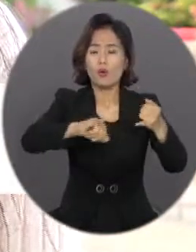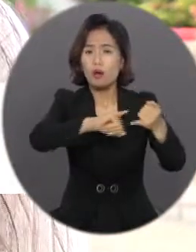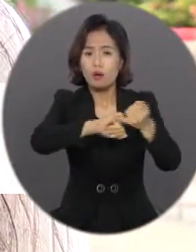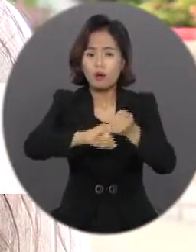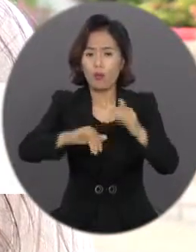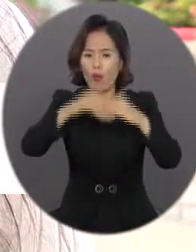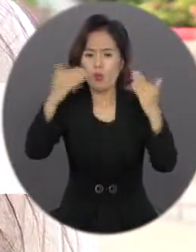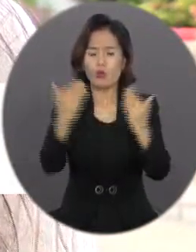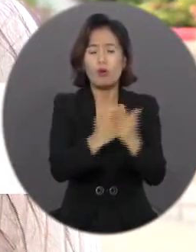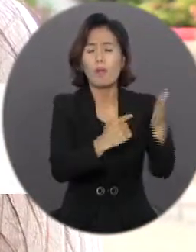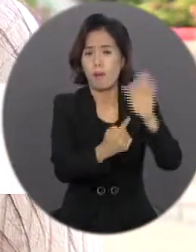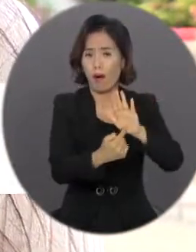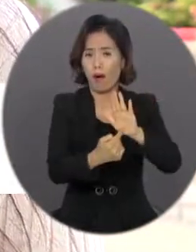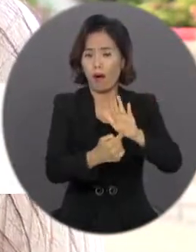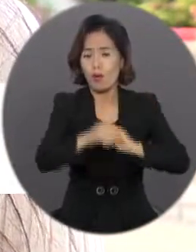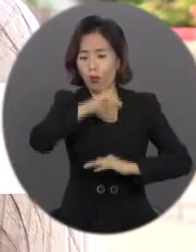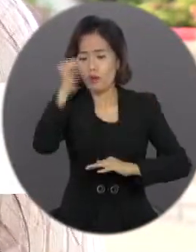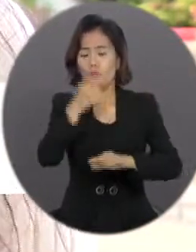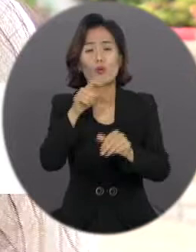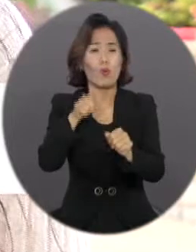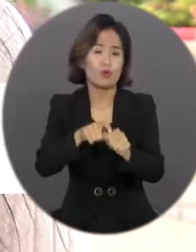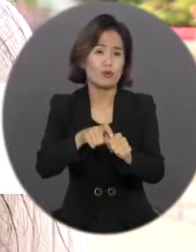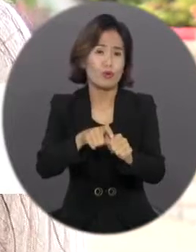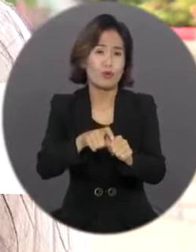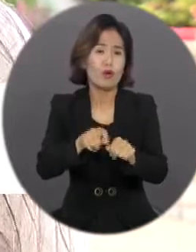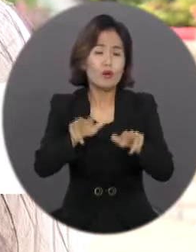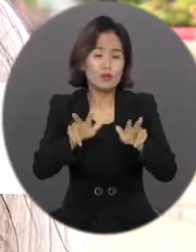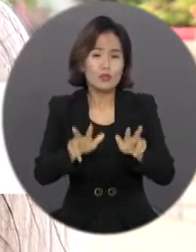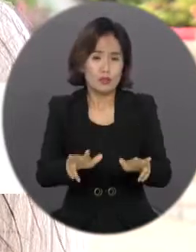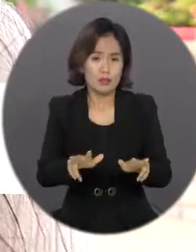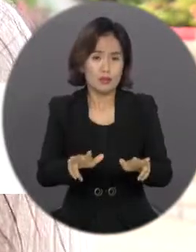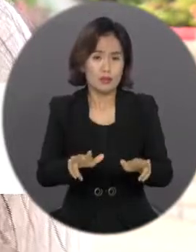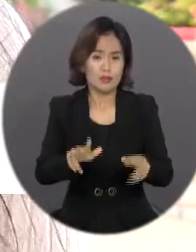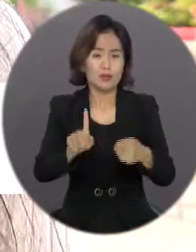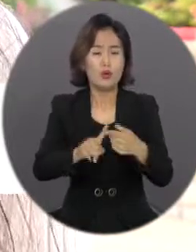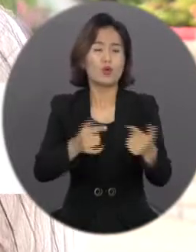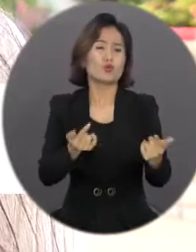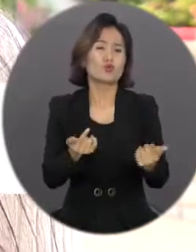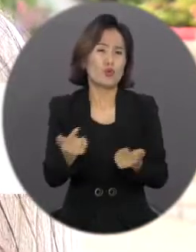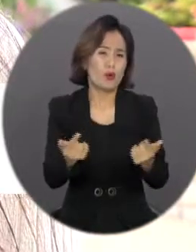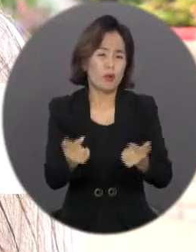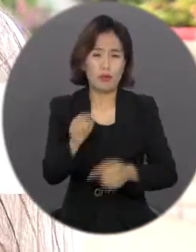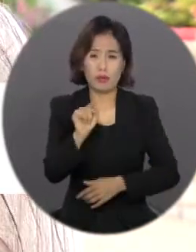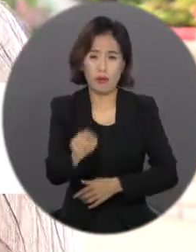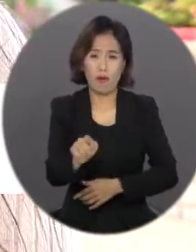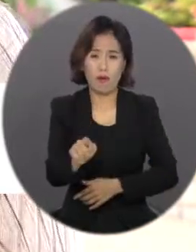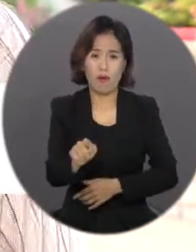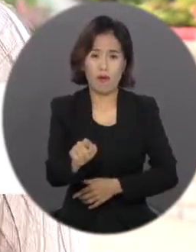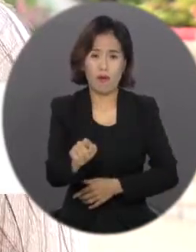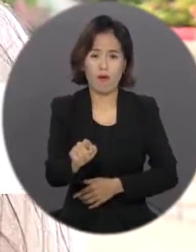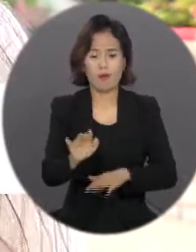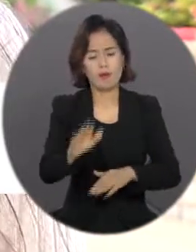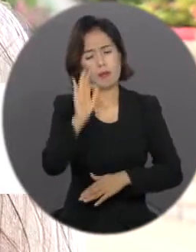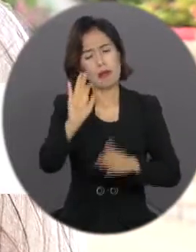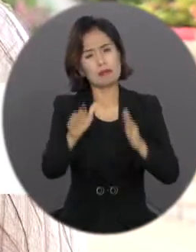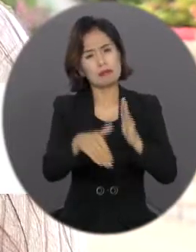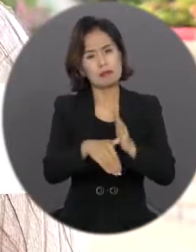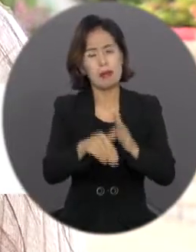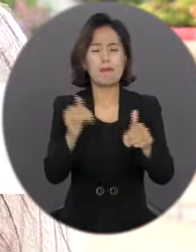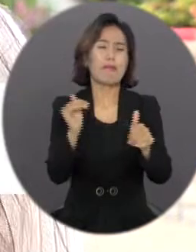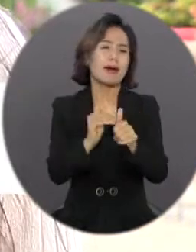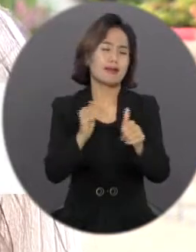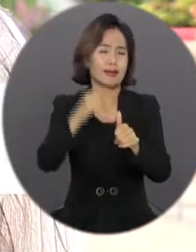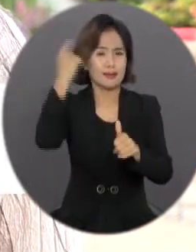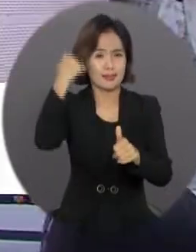전면적으로 내걸었던 거예요. 당선되기 위해서. 근데 지금에 와서 이걸 좀 조율을 한다. 이것은 제가 보기에는 태클 걸기